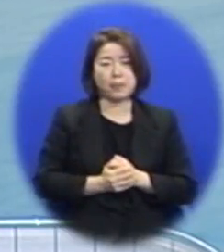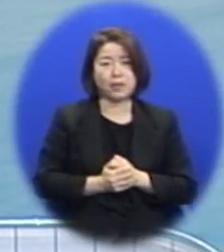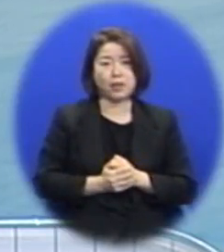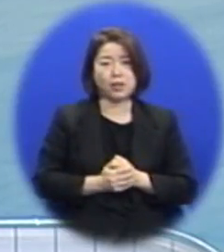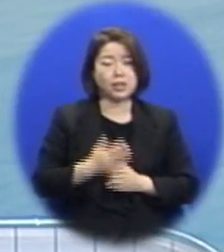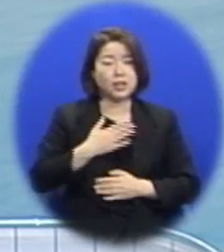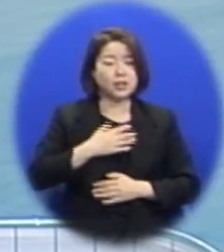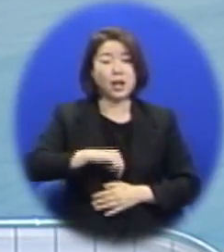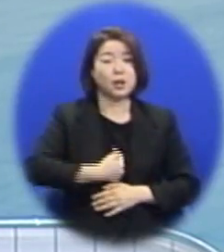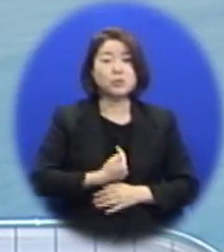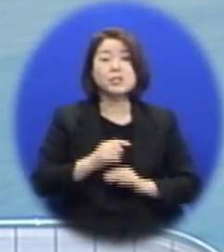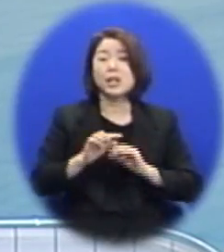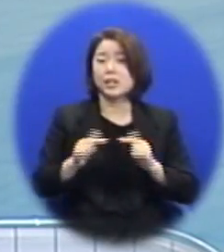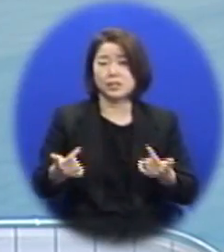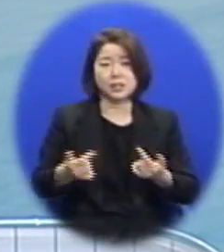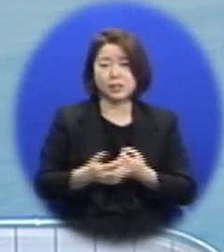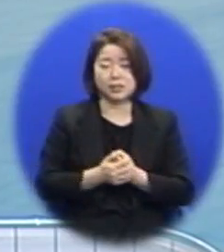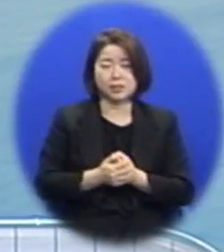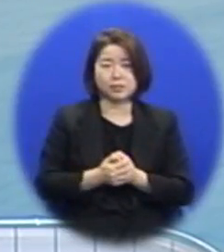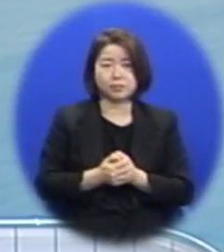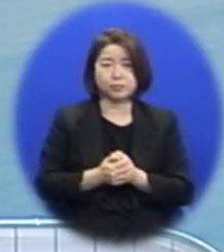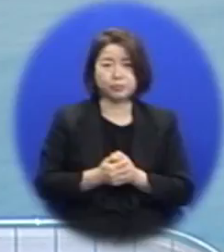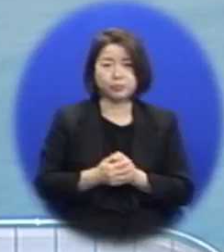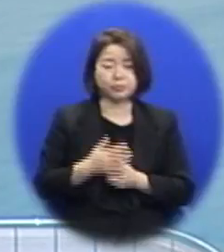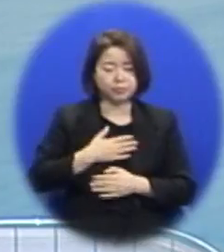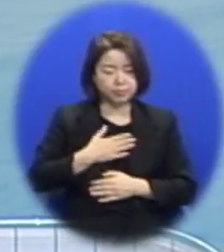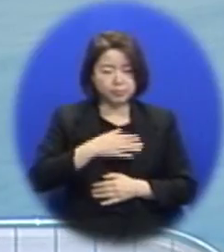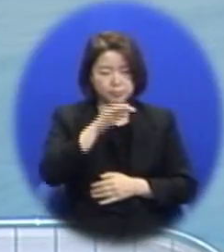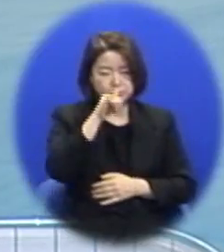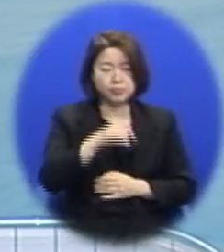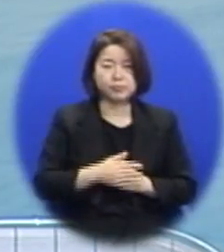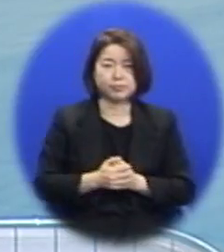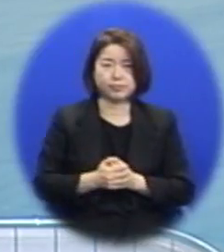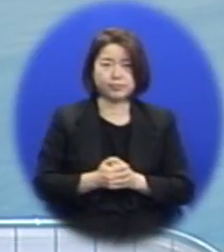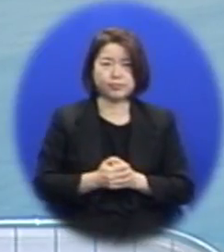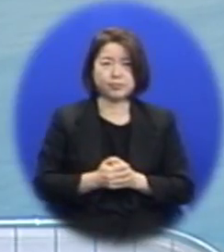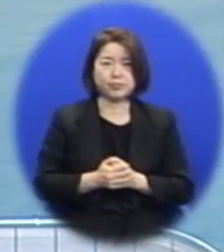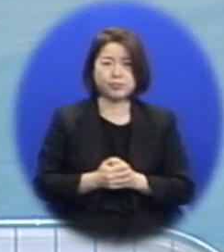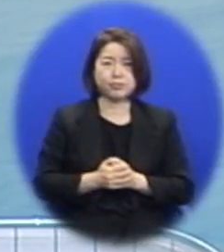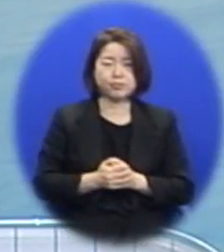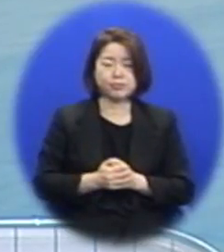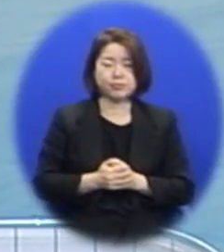너 혼자 아니야. 내가 있잖아.